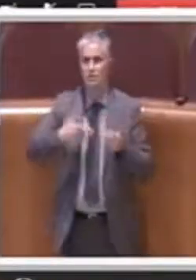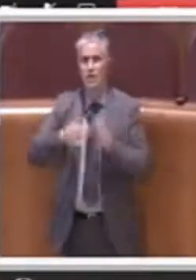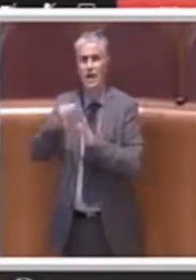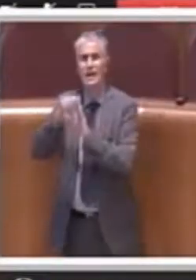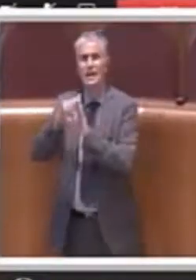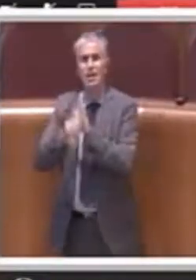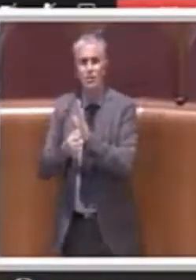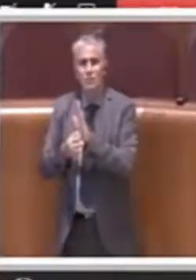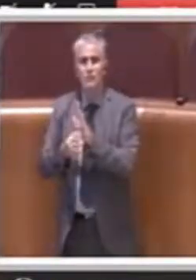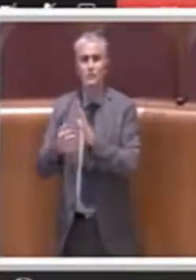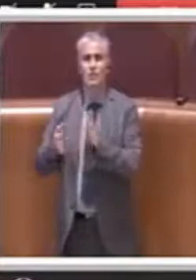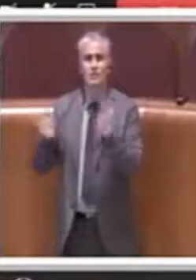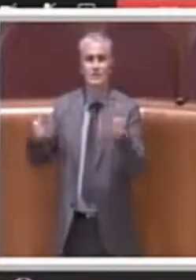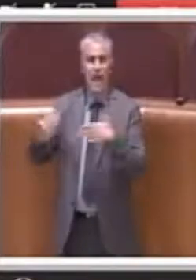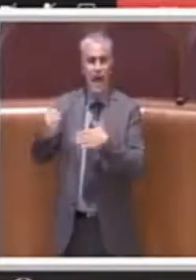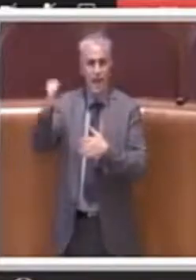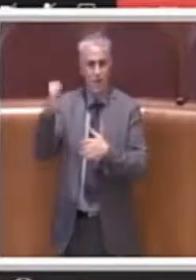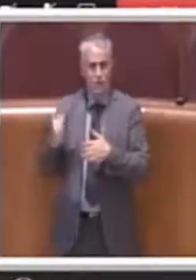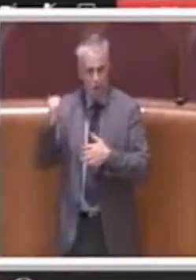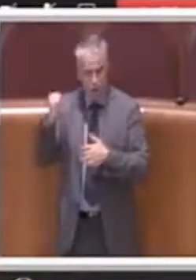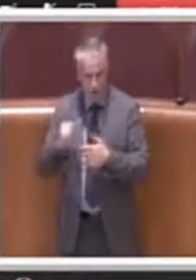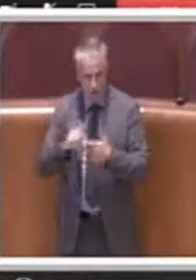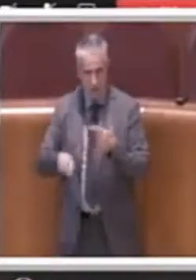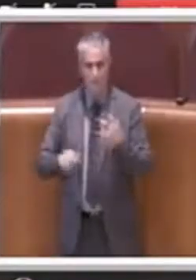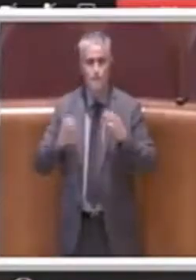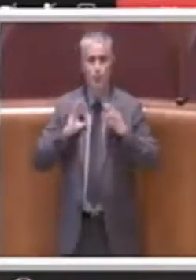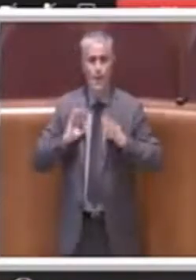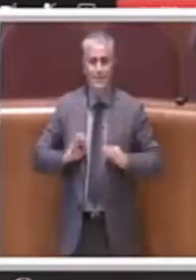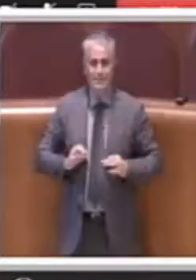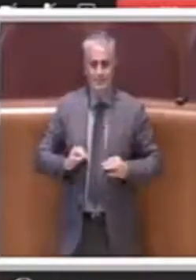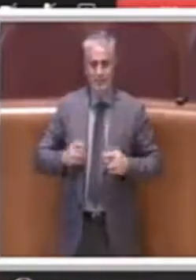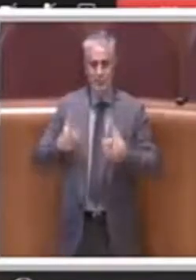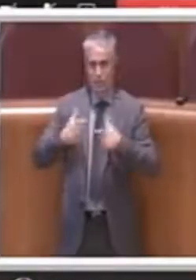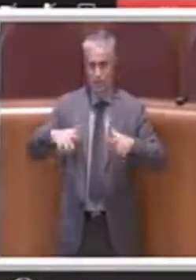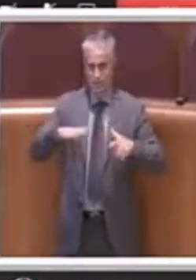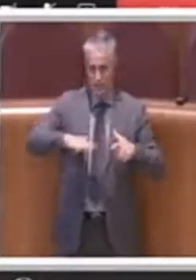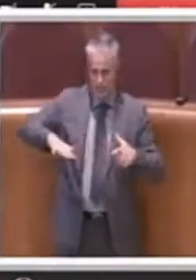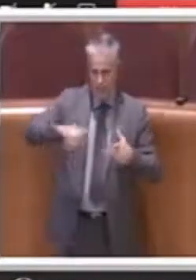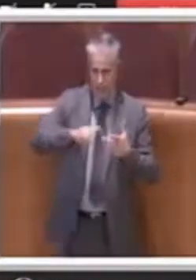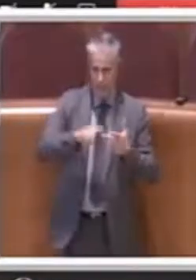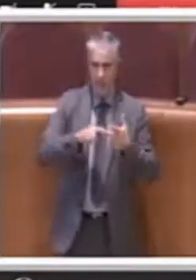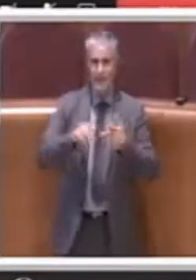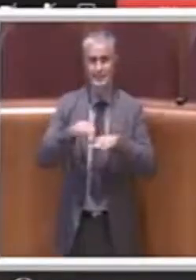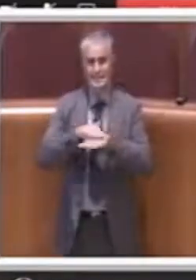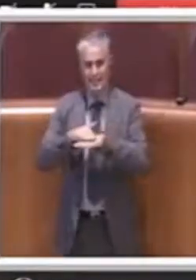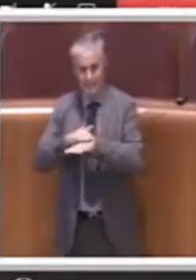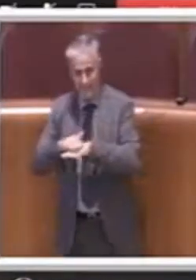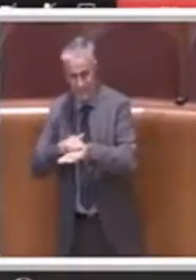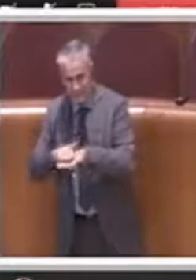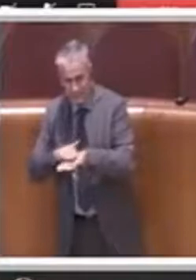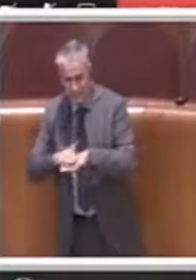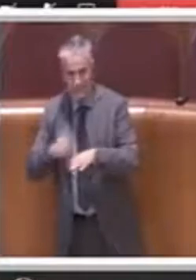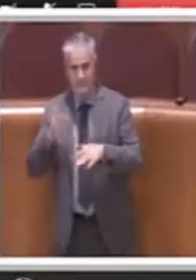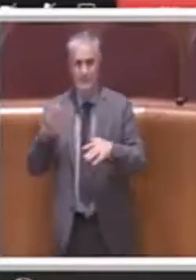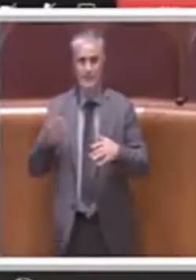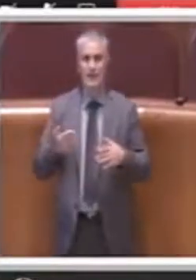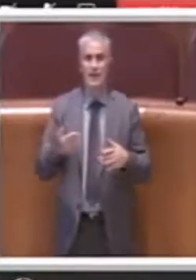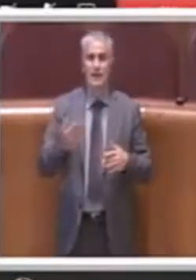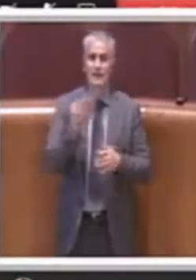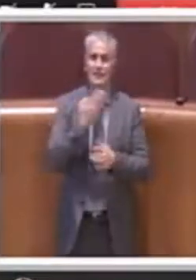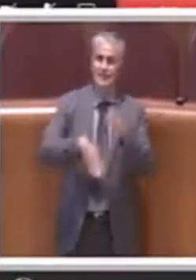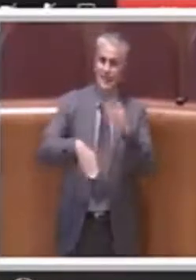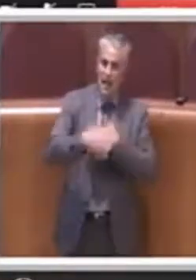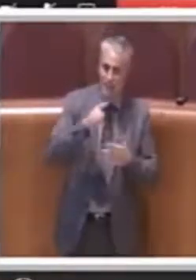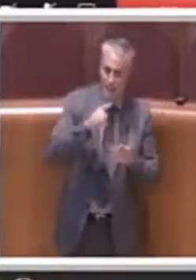sale slot, del regolamento di polizia urbana, della regolamentazione dei bus turistici, le consulte cittadine sulla disabilità,